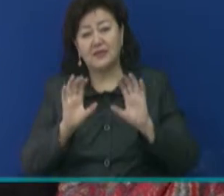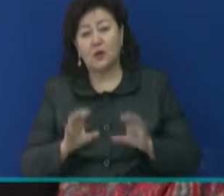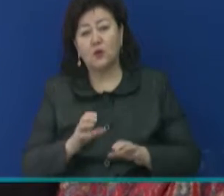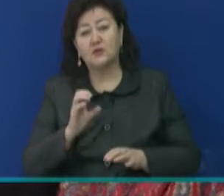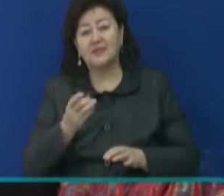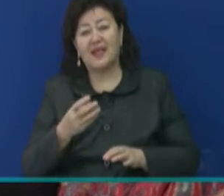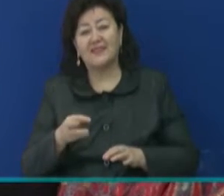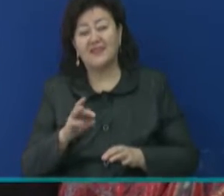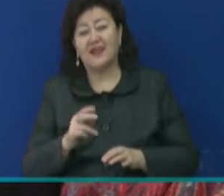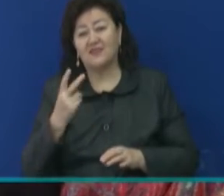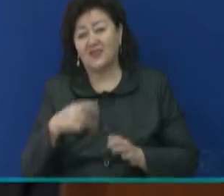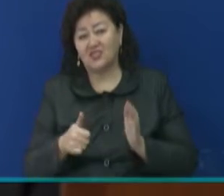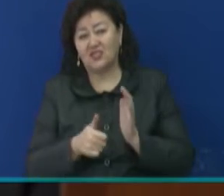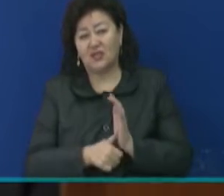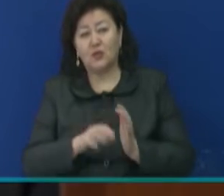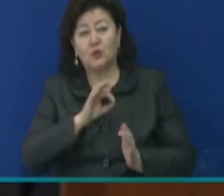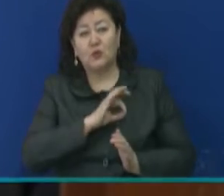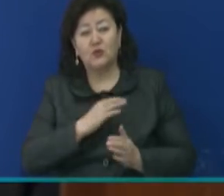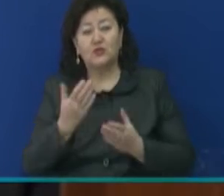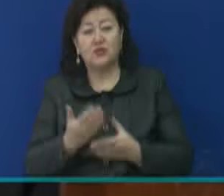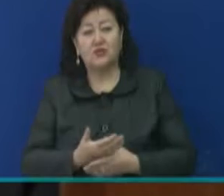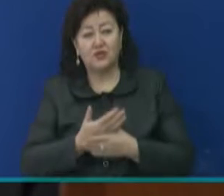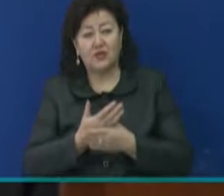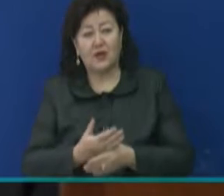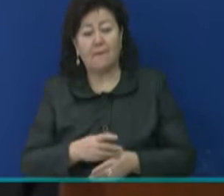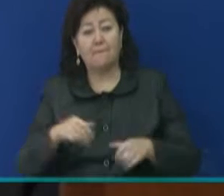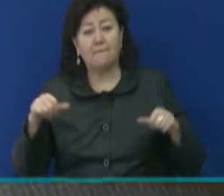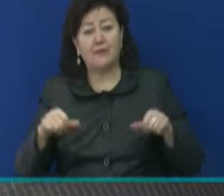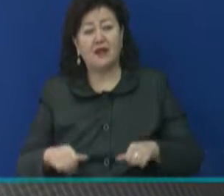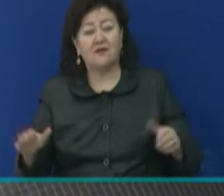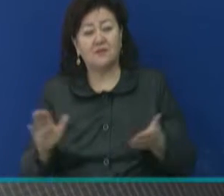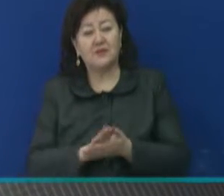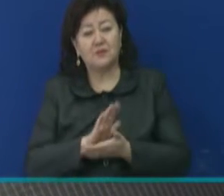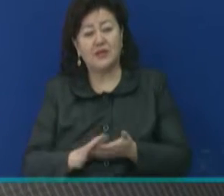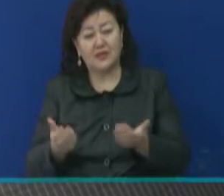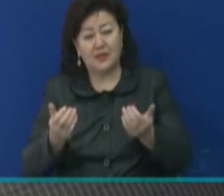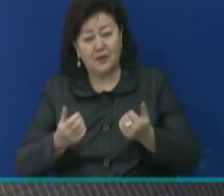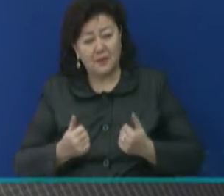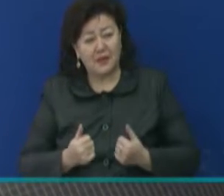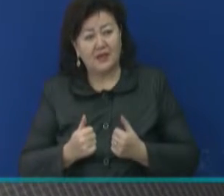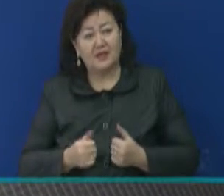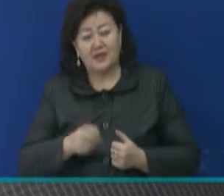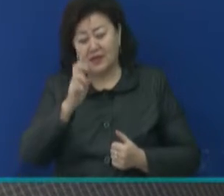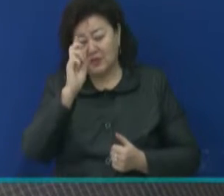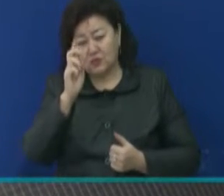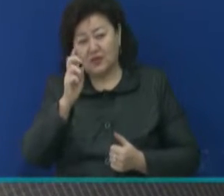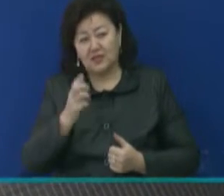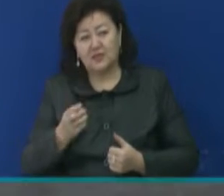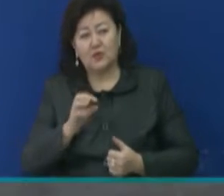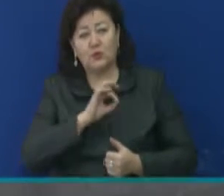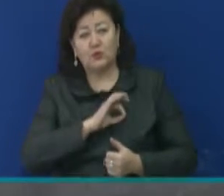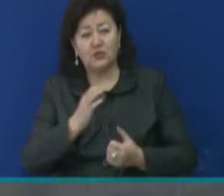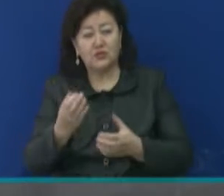об адвокатской деятельности и юридической помощи право на бесплатное получение гарантированных государством